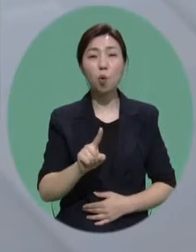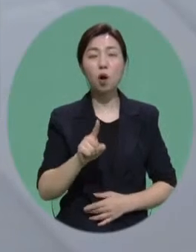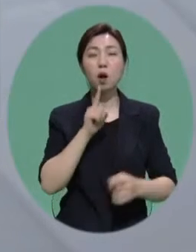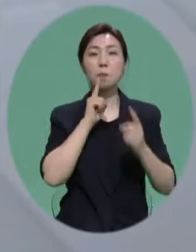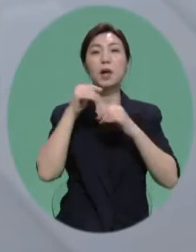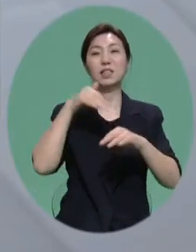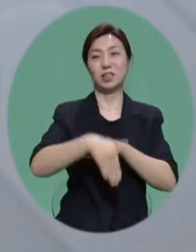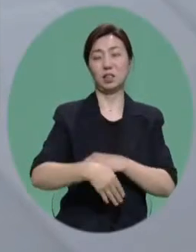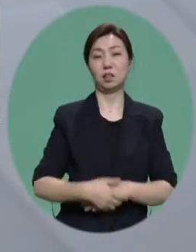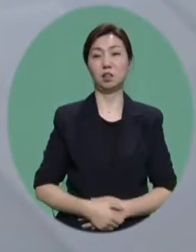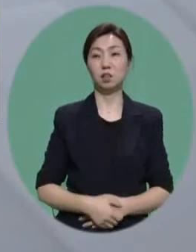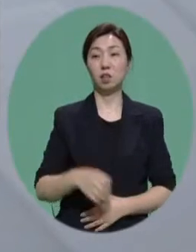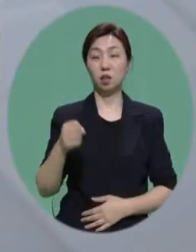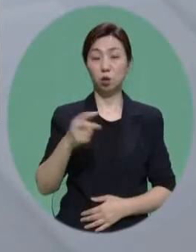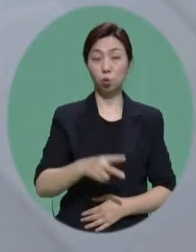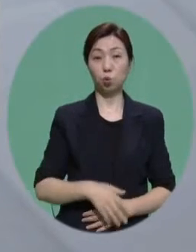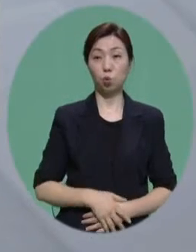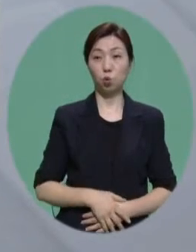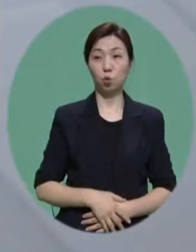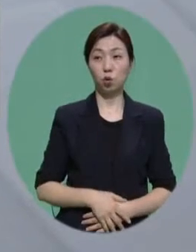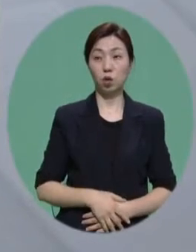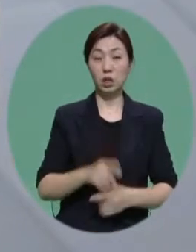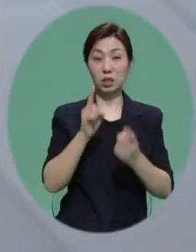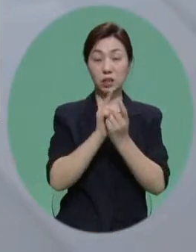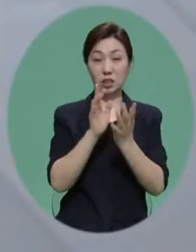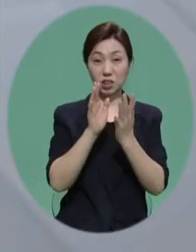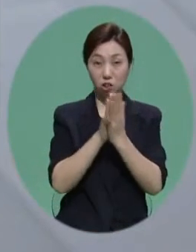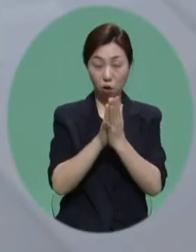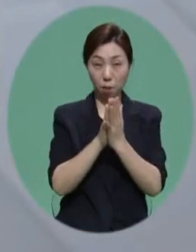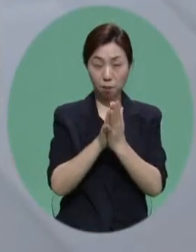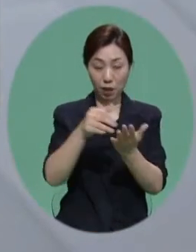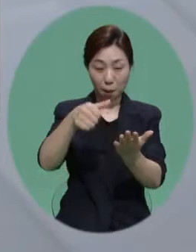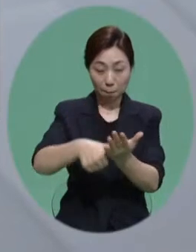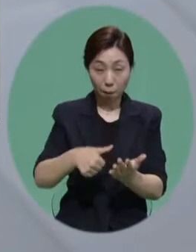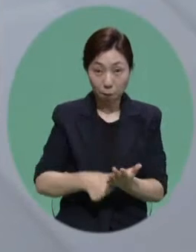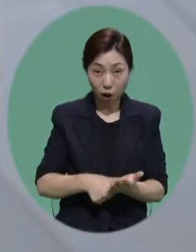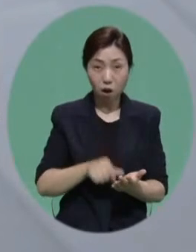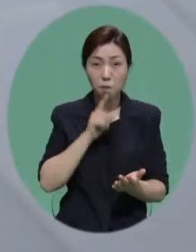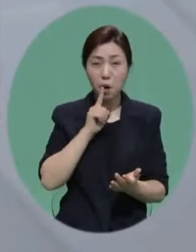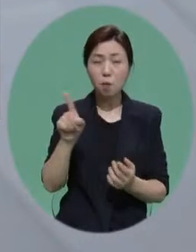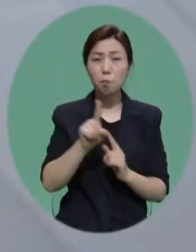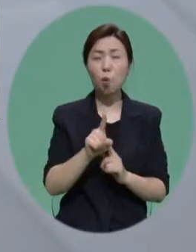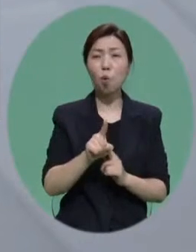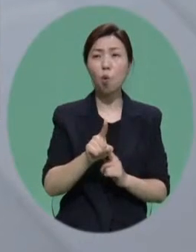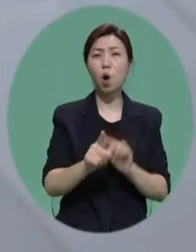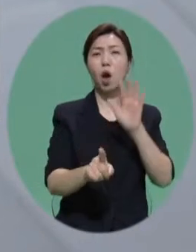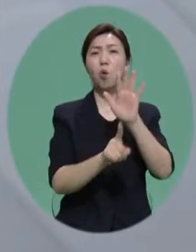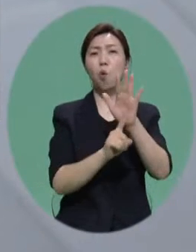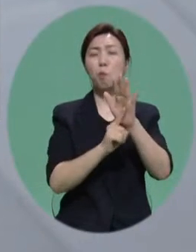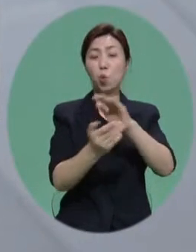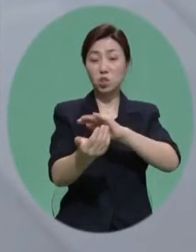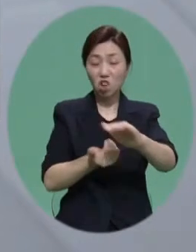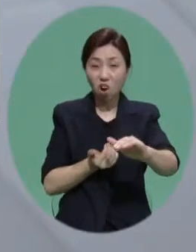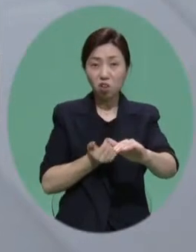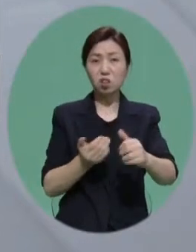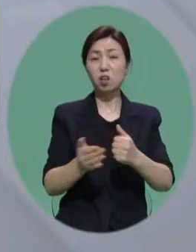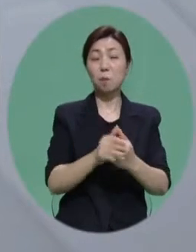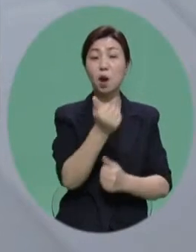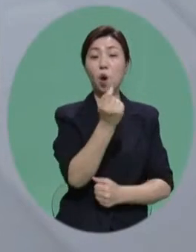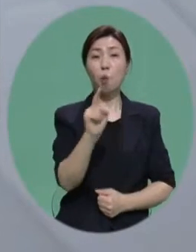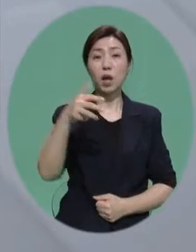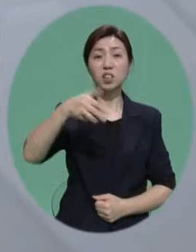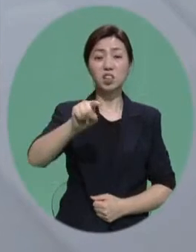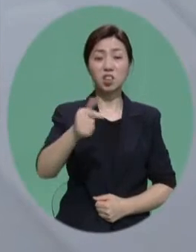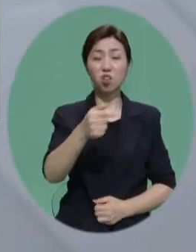말씀드리겠습니다 대명 결장을 공모 지침서 하는데 공무 도 되지 않았는데 어떻게 하천 되고 나옵니까 그때는 하천 되어 있지도 않았어요